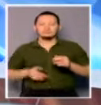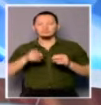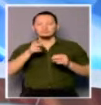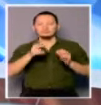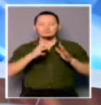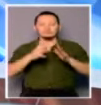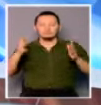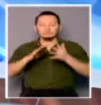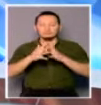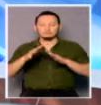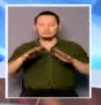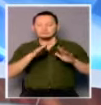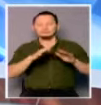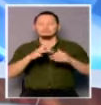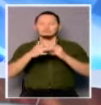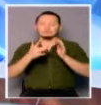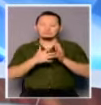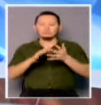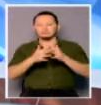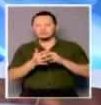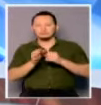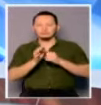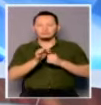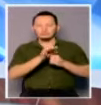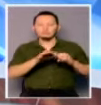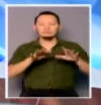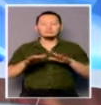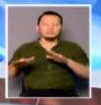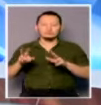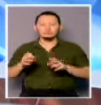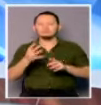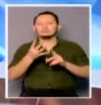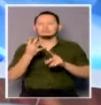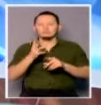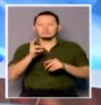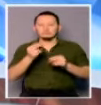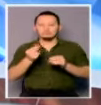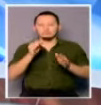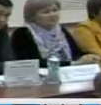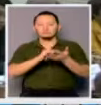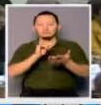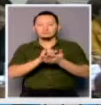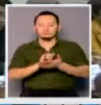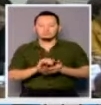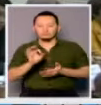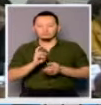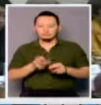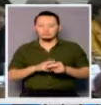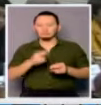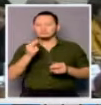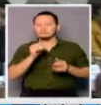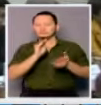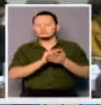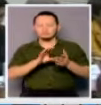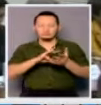асатын аудандық маңызы бар қала, ауыл, кент, ауылдық округтерде 4-ші деңгейлі бюджет енгізілуде. Тәуелсіз бюджетті қалыптастыру